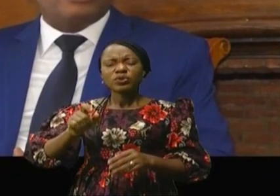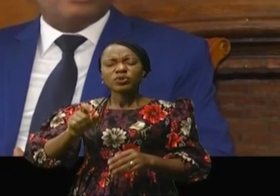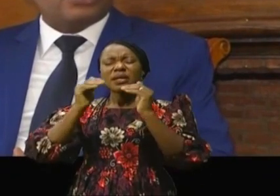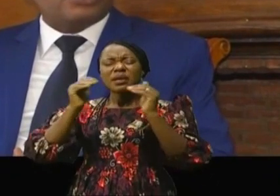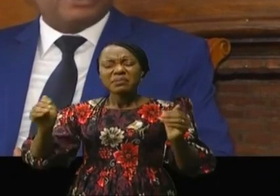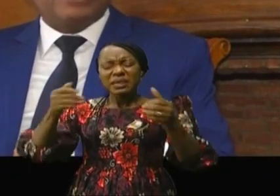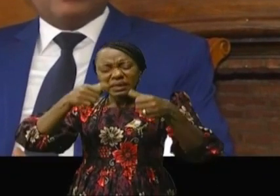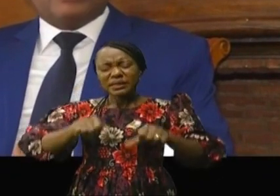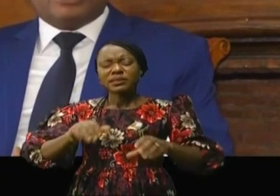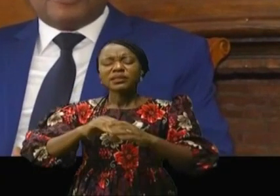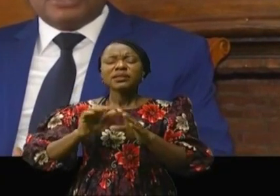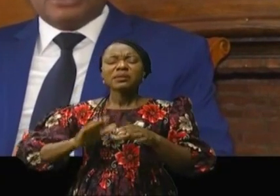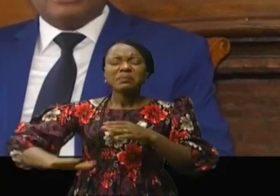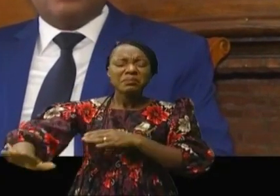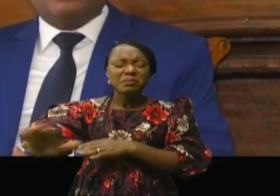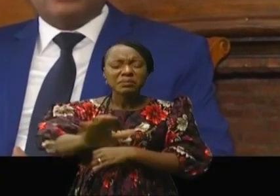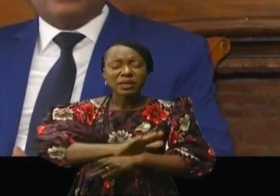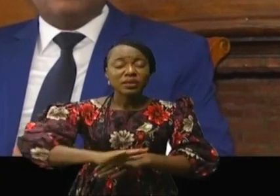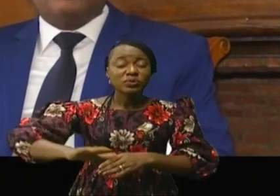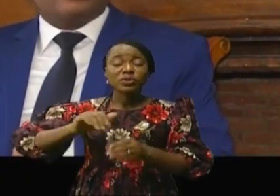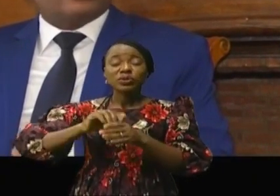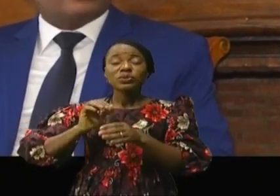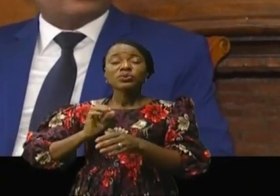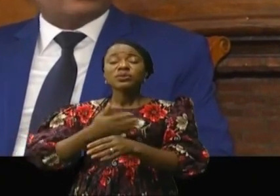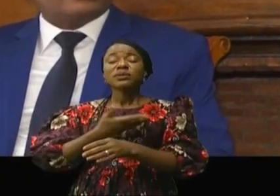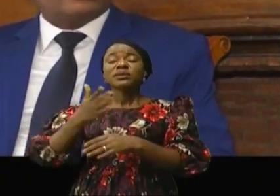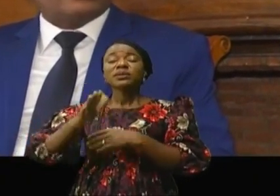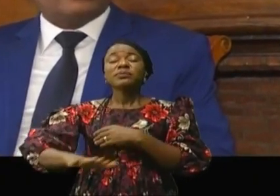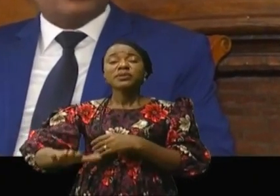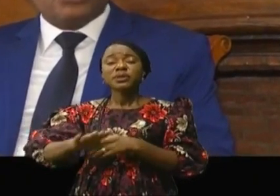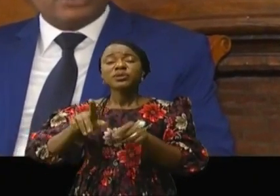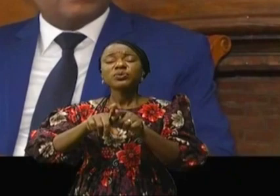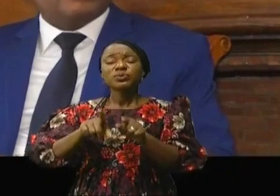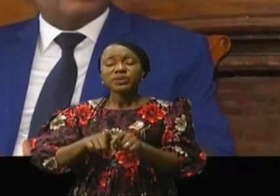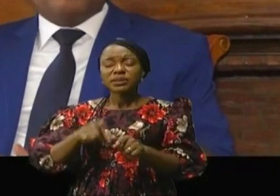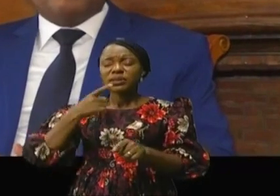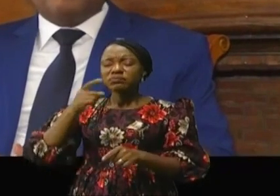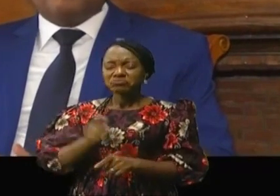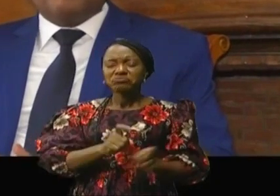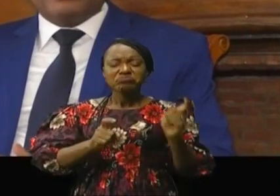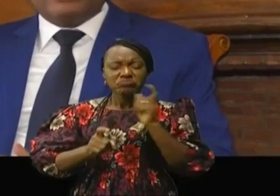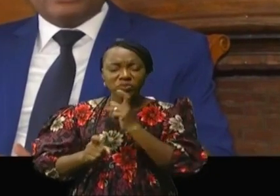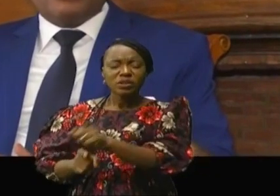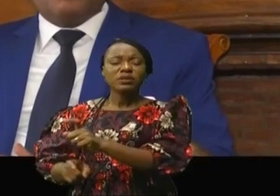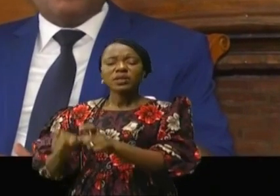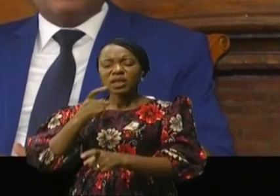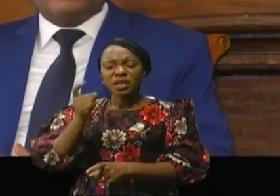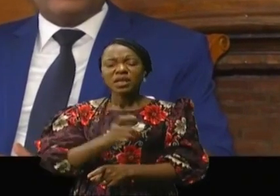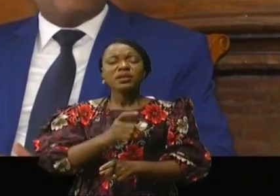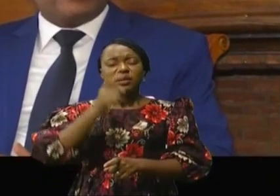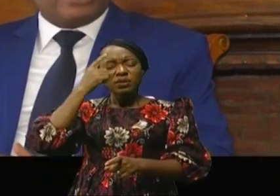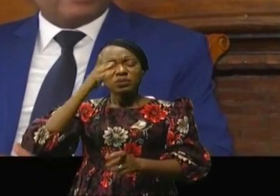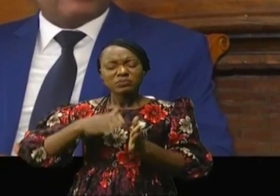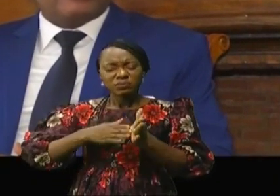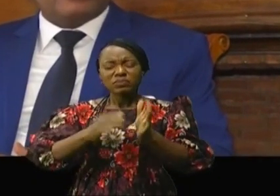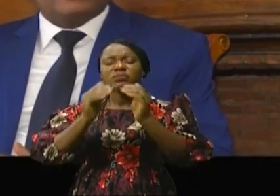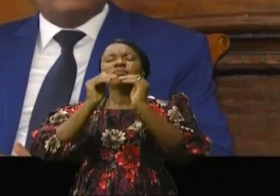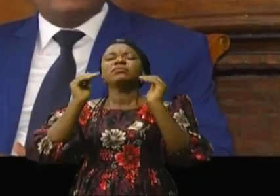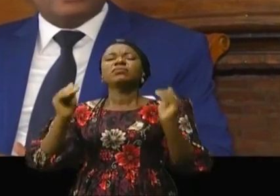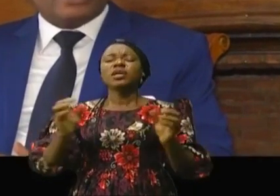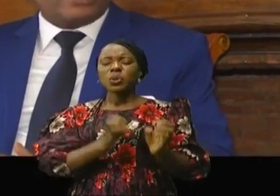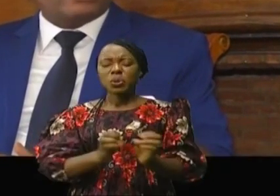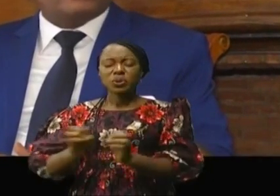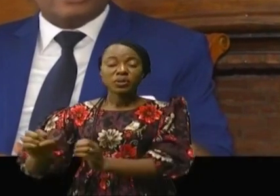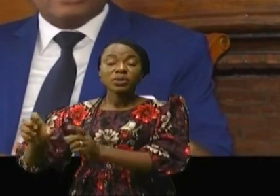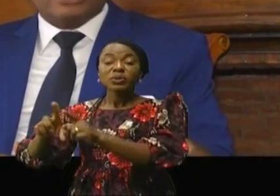l'ensemble de notre pays. Les forces de sécurité ont été donc instruites pour maintenir l'ordre et la paix. C'est ce